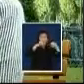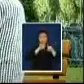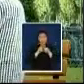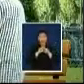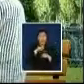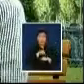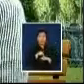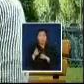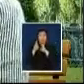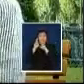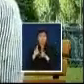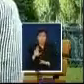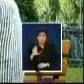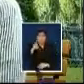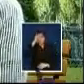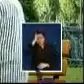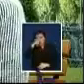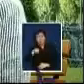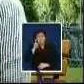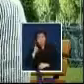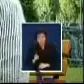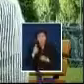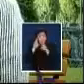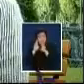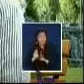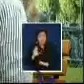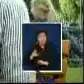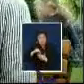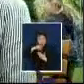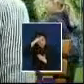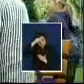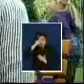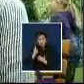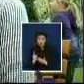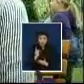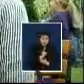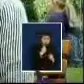เป็นระบบเรียกว่าเป็น dual system ก็คือว่าเขาจะมีการเรียนแล้วก็ฝึกอ